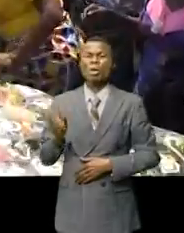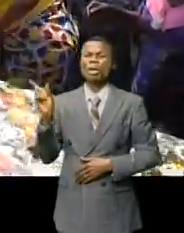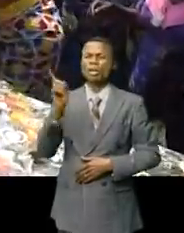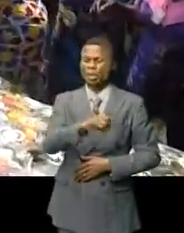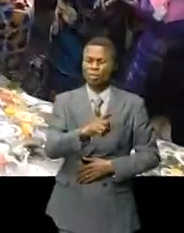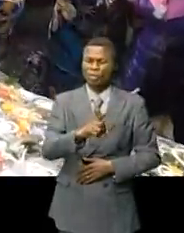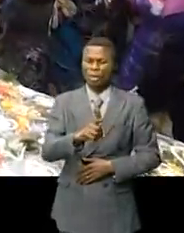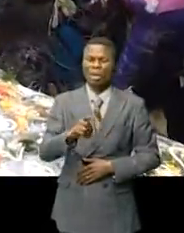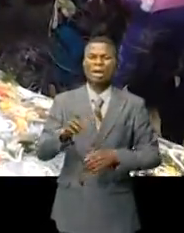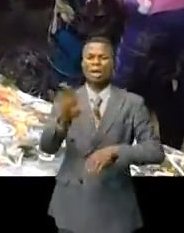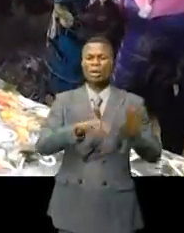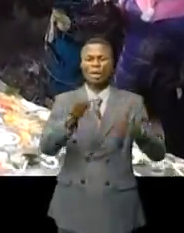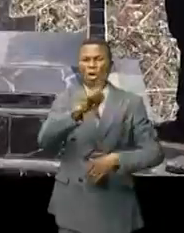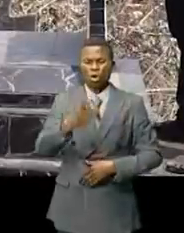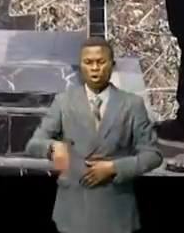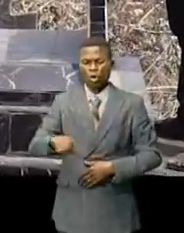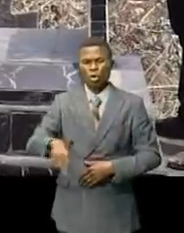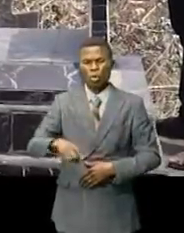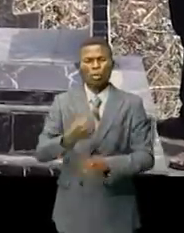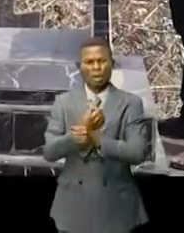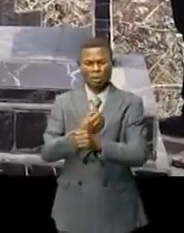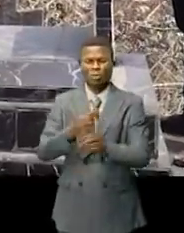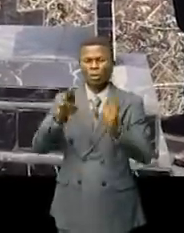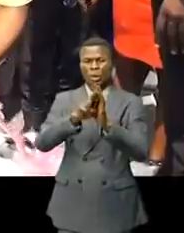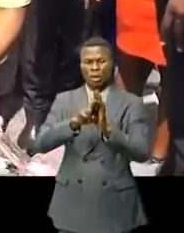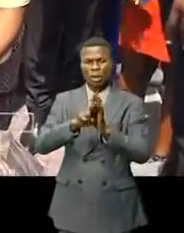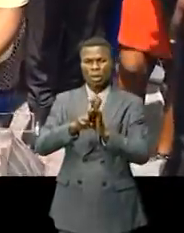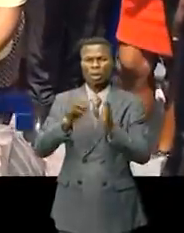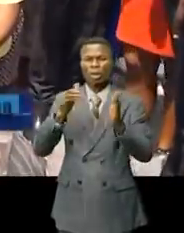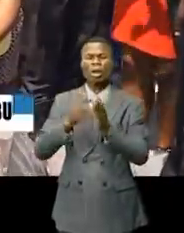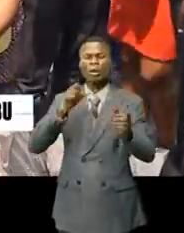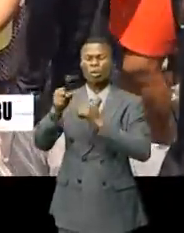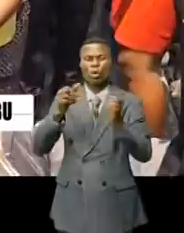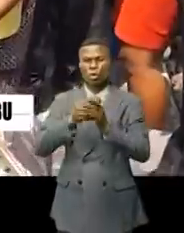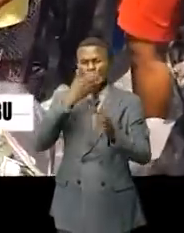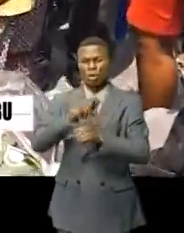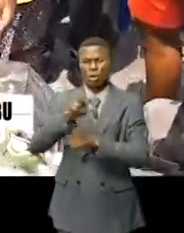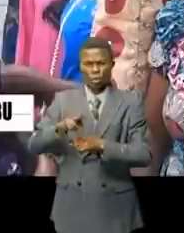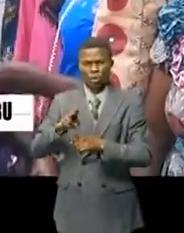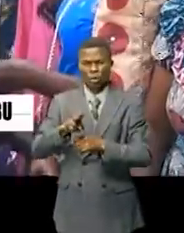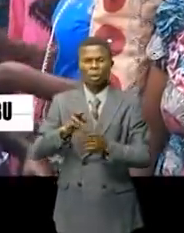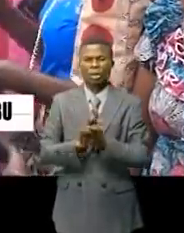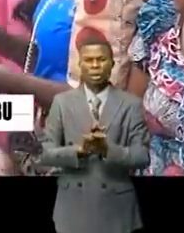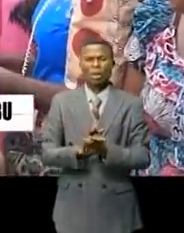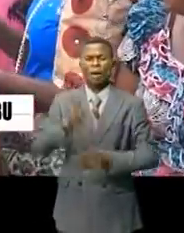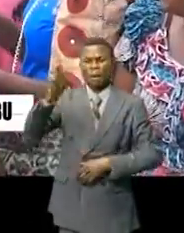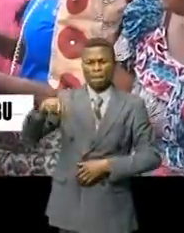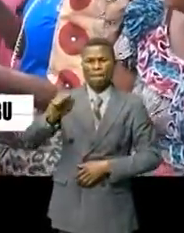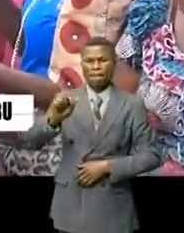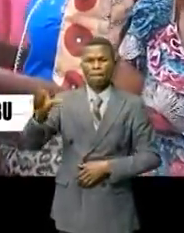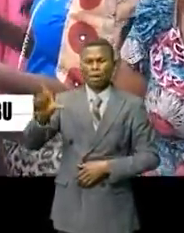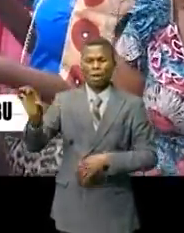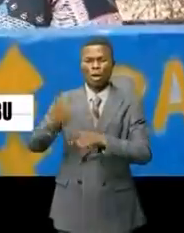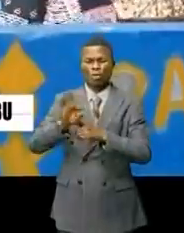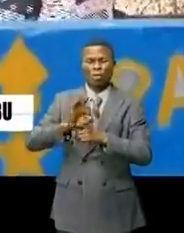gombe et à la suite du respect des mesures barrières et dicté contre la copie 19 il va sans dire que les pâles ou est une formation